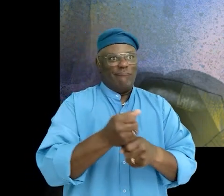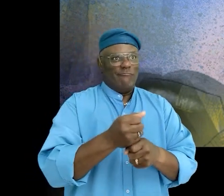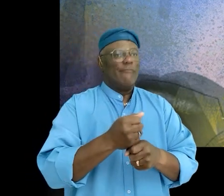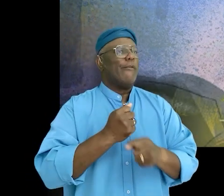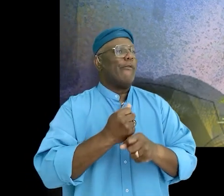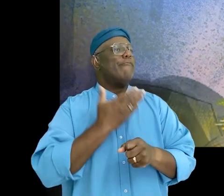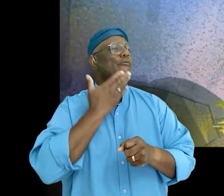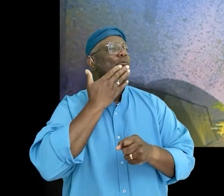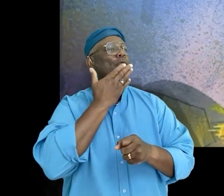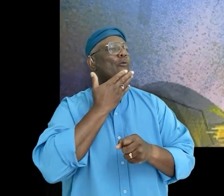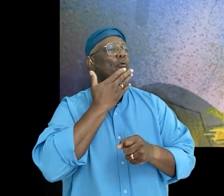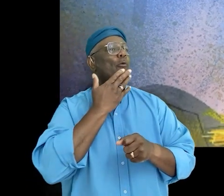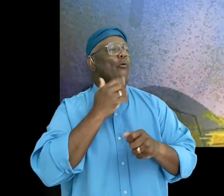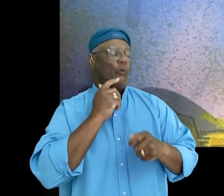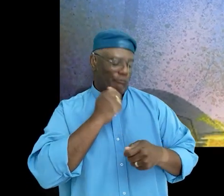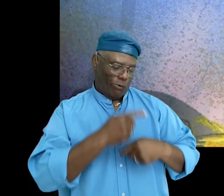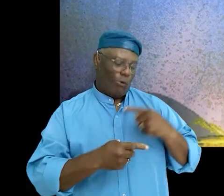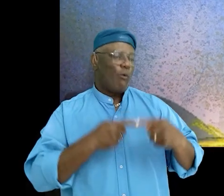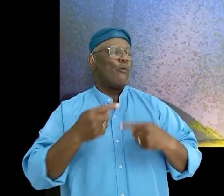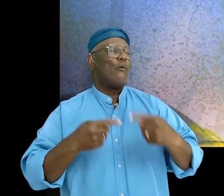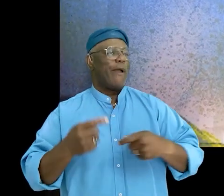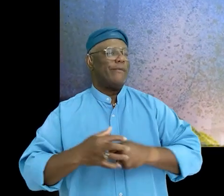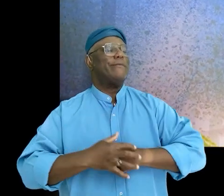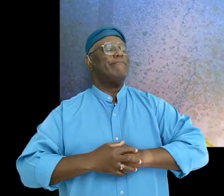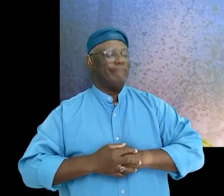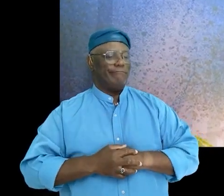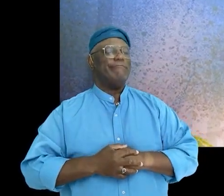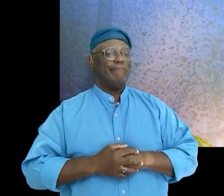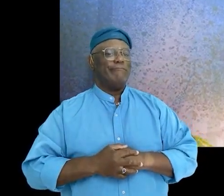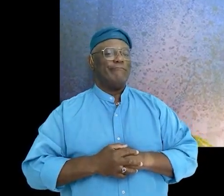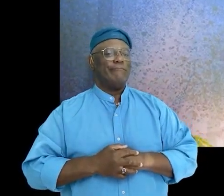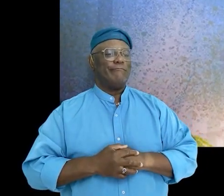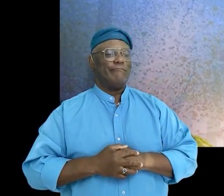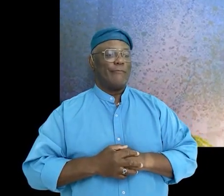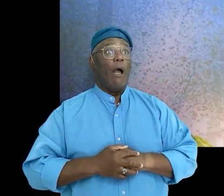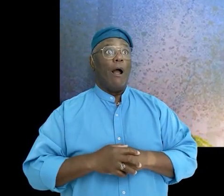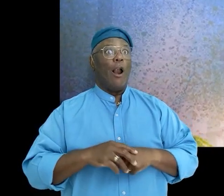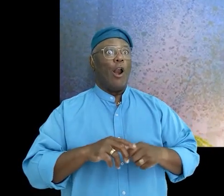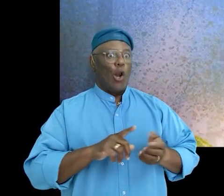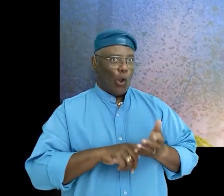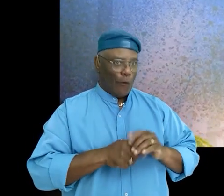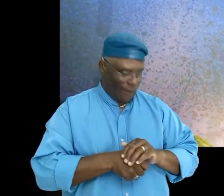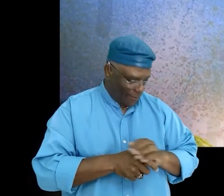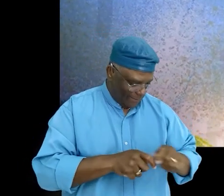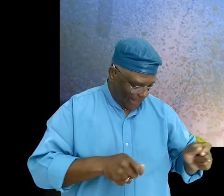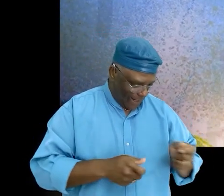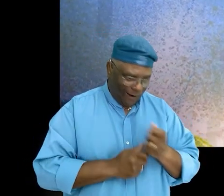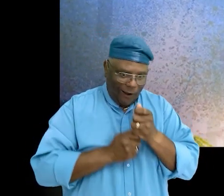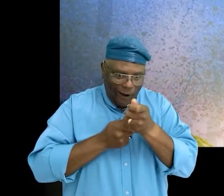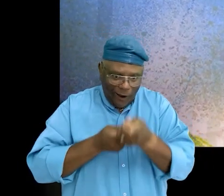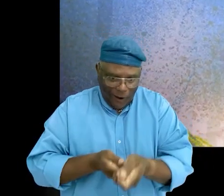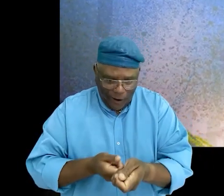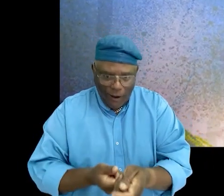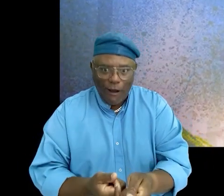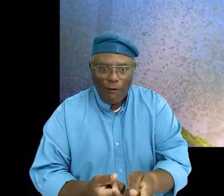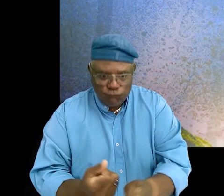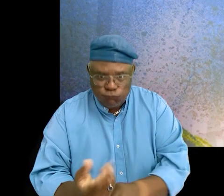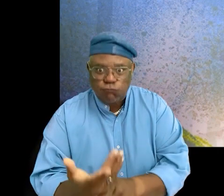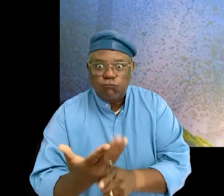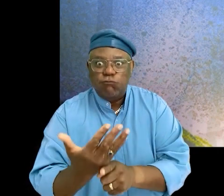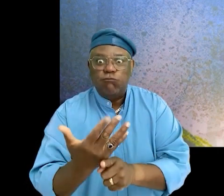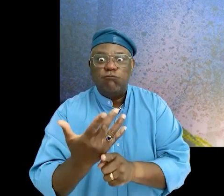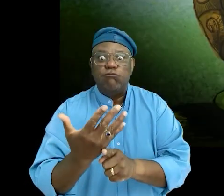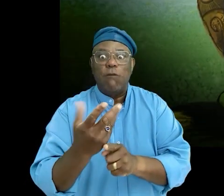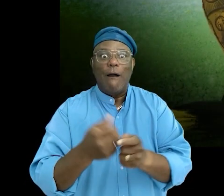ngario ac fe fydde di'n gynnes drwy'r amser. Daeth Lula o hyd i frigen a'i ddal yn y fflam fach